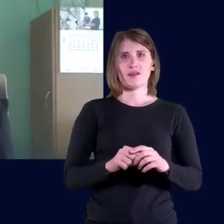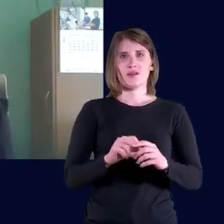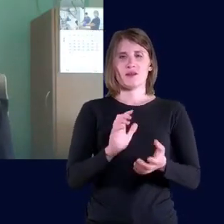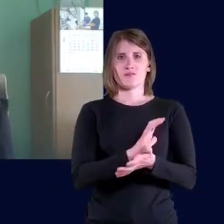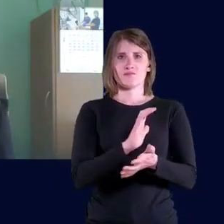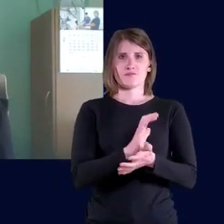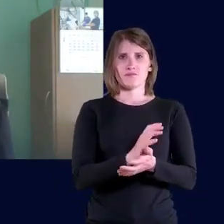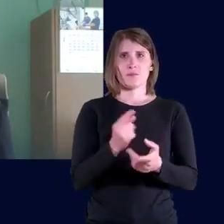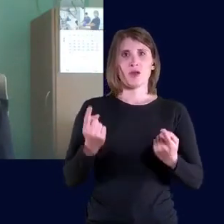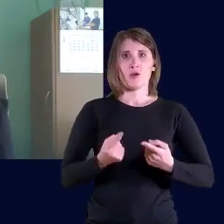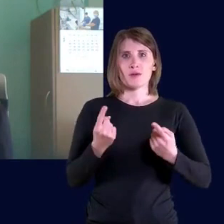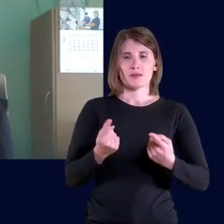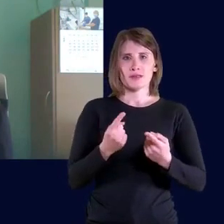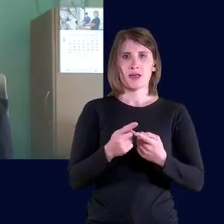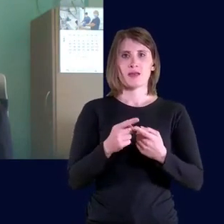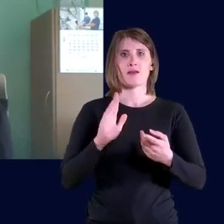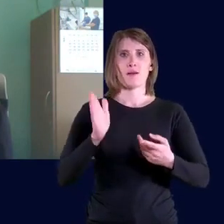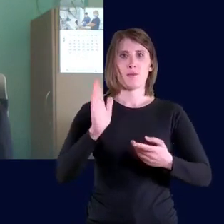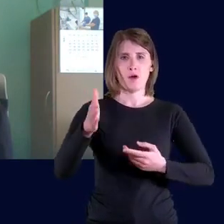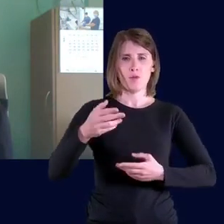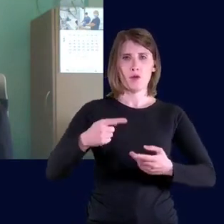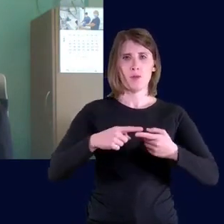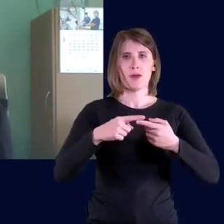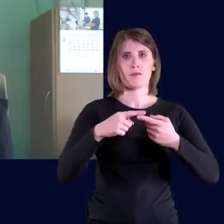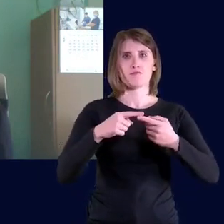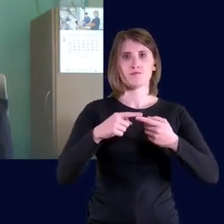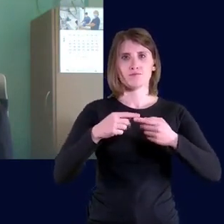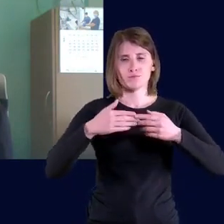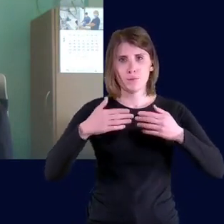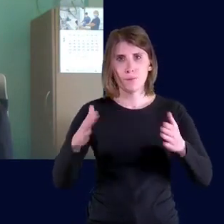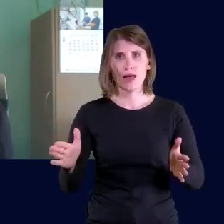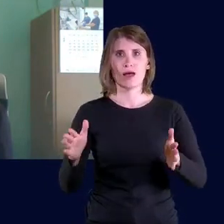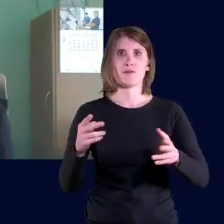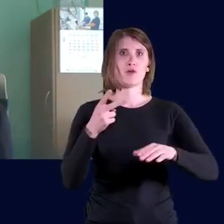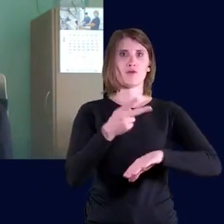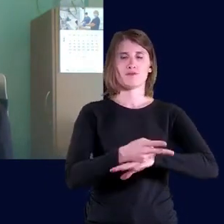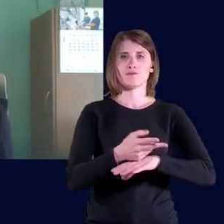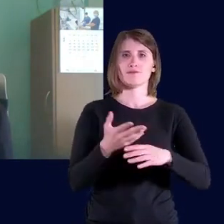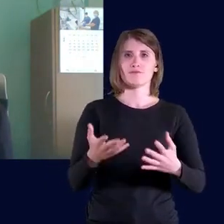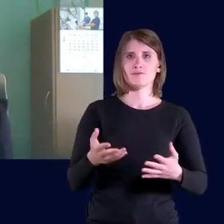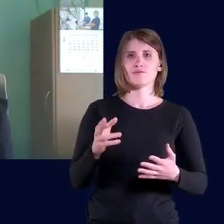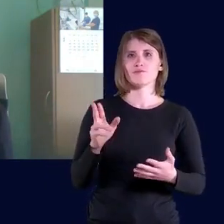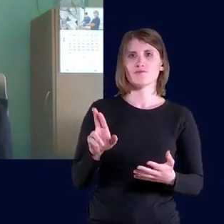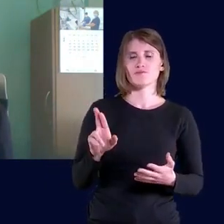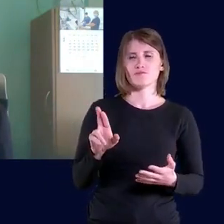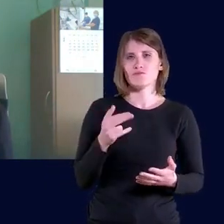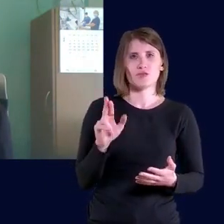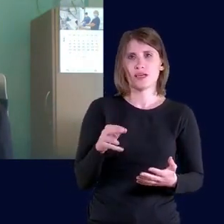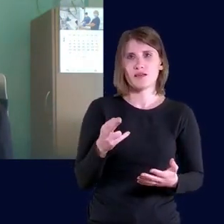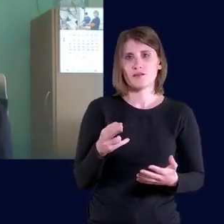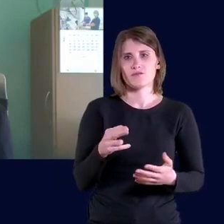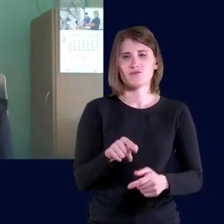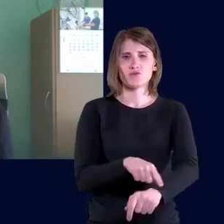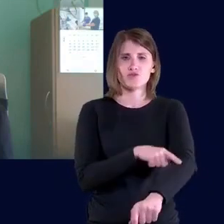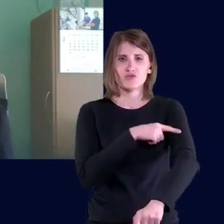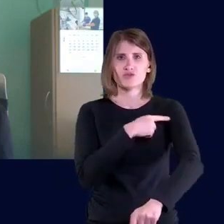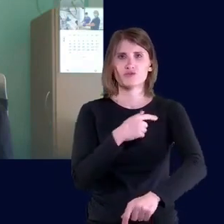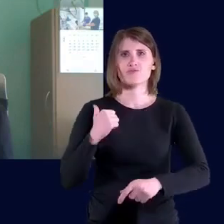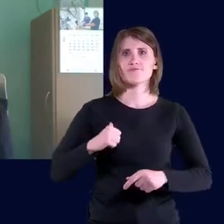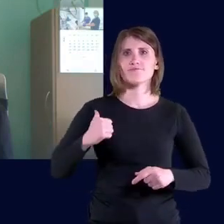artykuły materiały mogą trafić do otwartego dostępu przekrzykiwanie na takie materiały jest dość długie